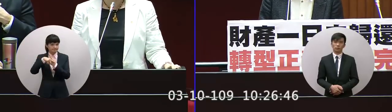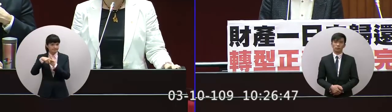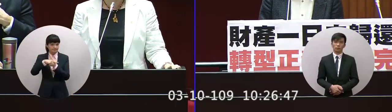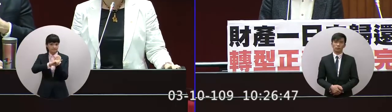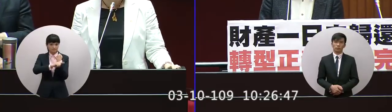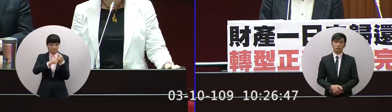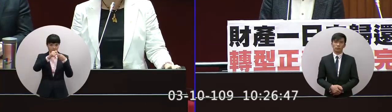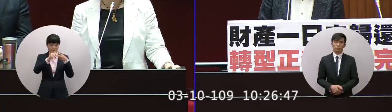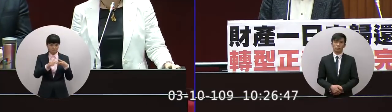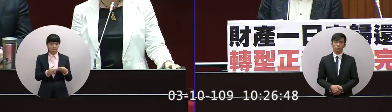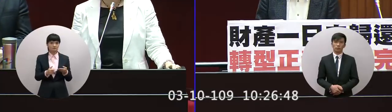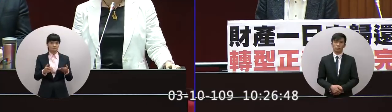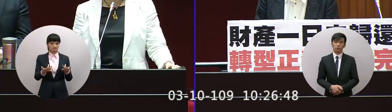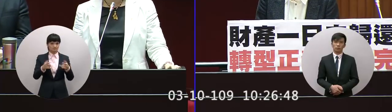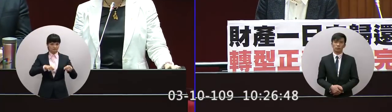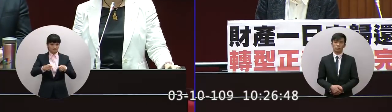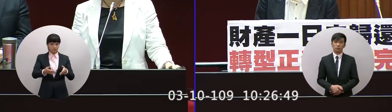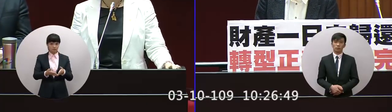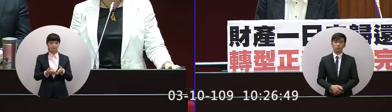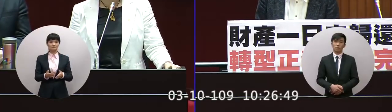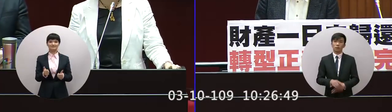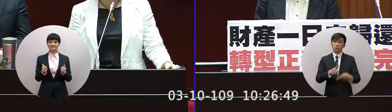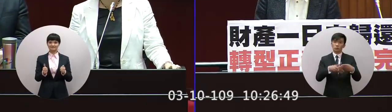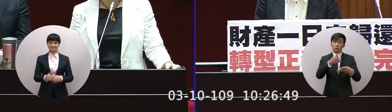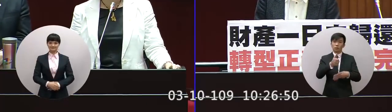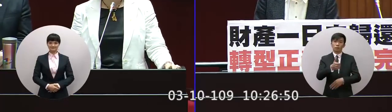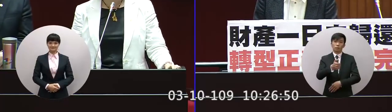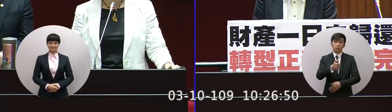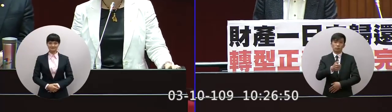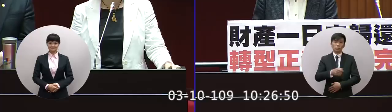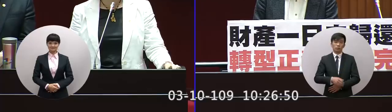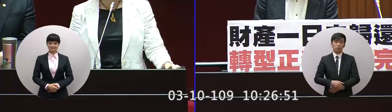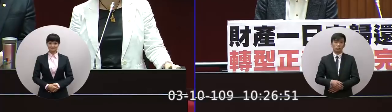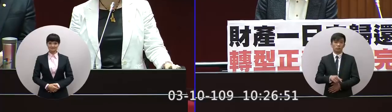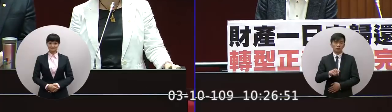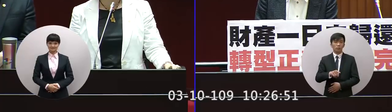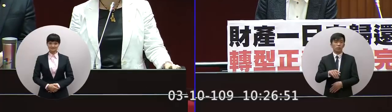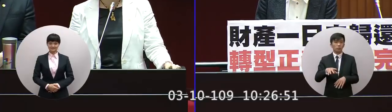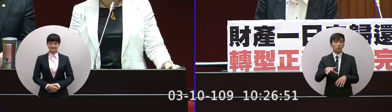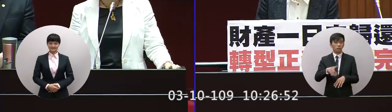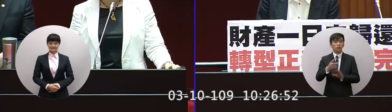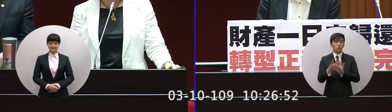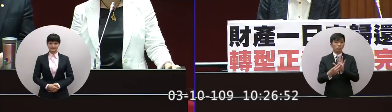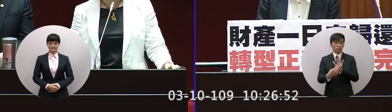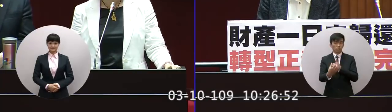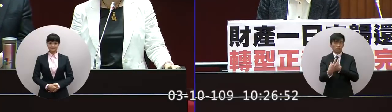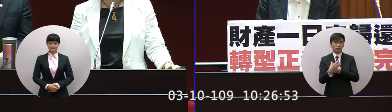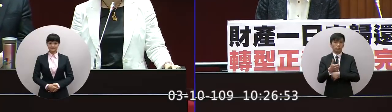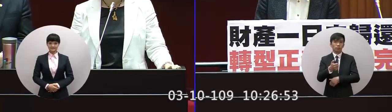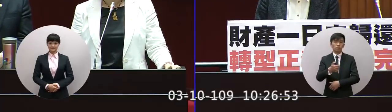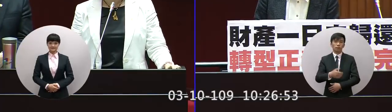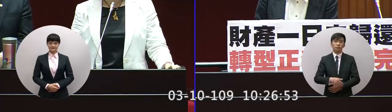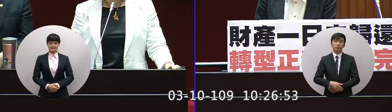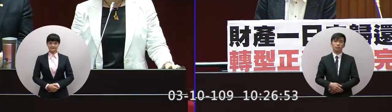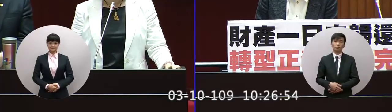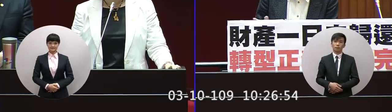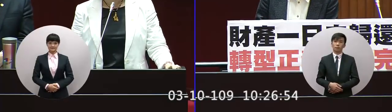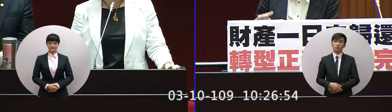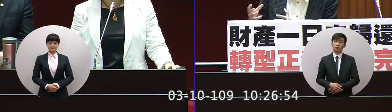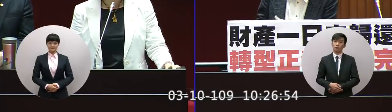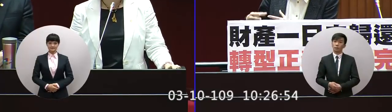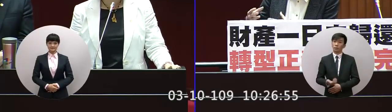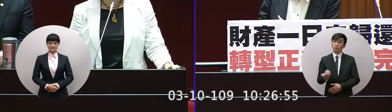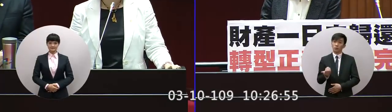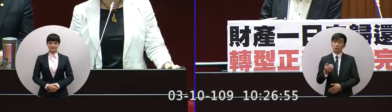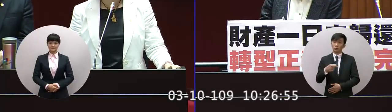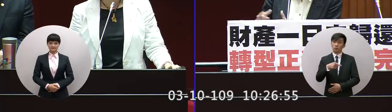案的初稿以上。 是，感谢主委的初步的解释。那我想要请问说，因为刚才您其